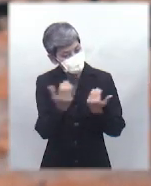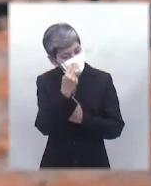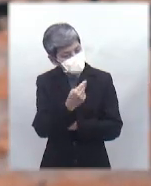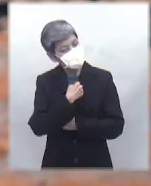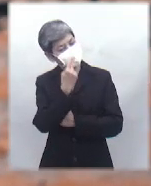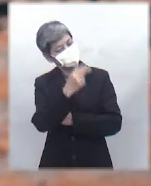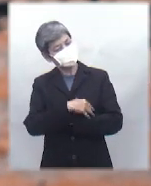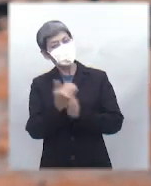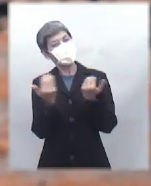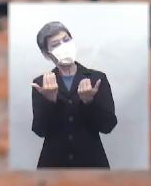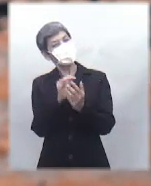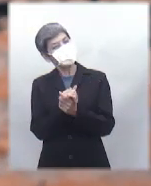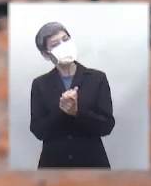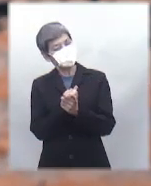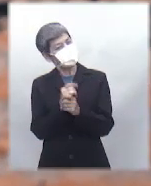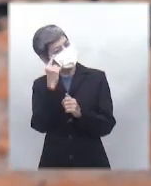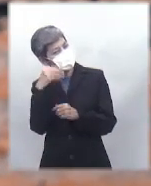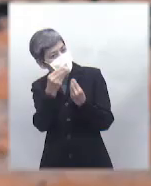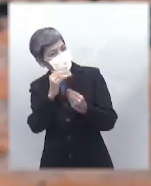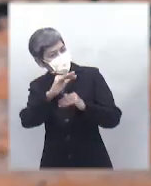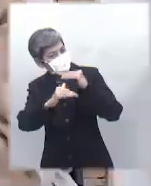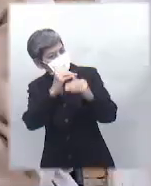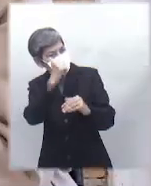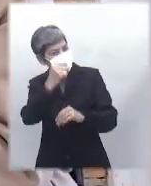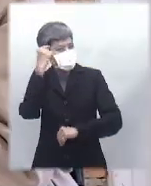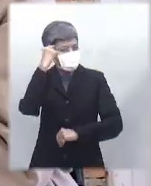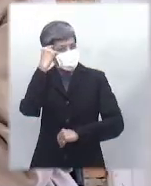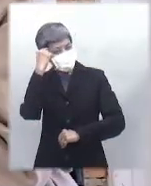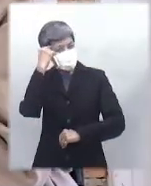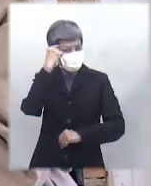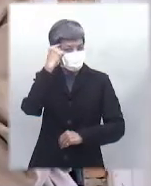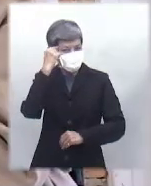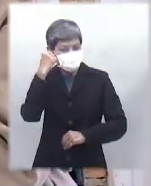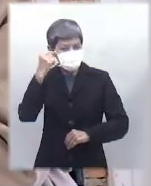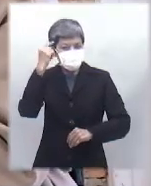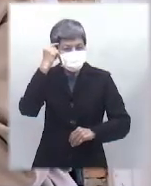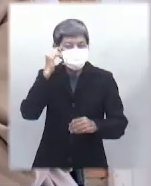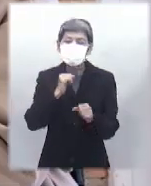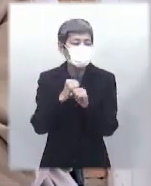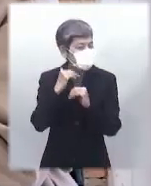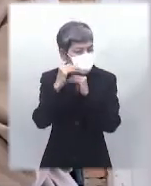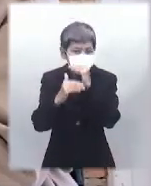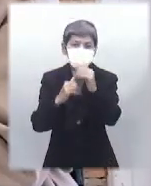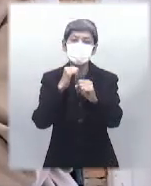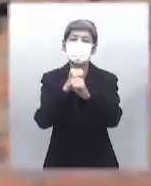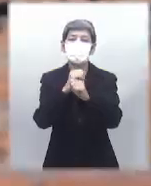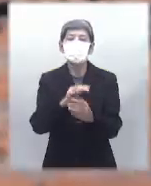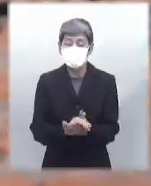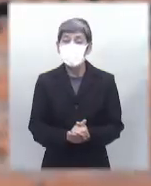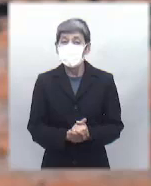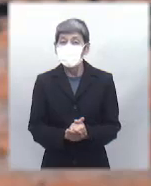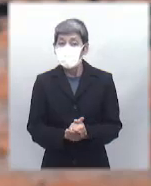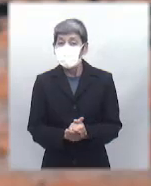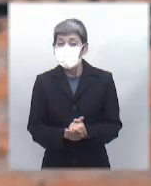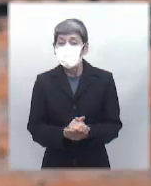เราเนี่ยพอเห็นหน้าลูกเราแล้วมันจะพัฒนาเลยได้อีกเราคิดในเชิงก้าวไปข้างหน้าตลอดเวลาเพราะฉะนั้น